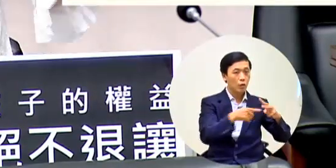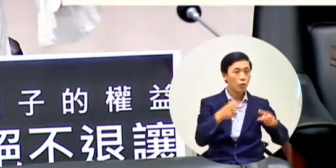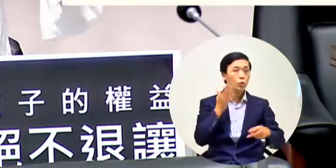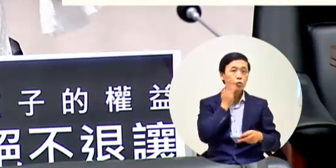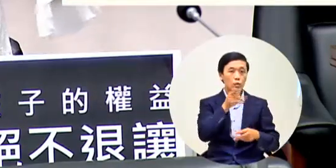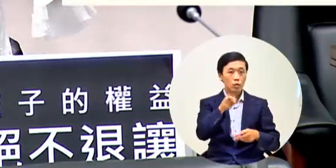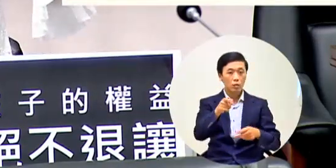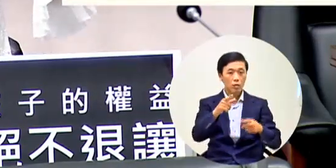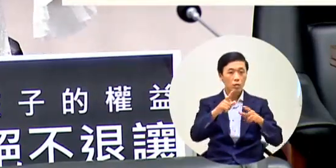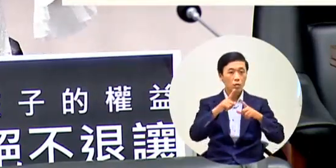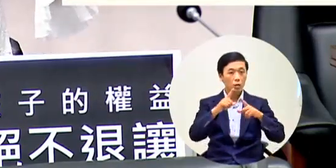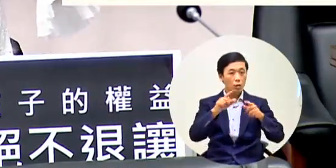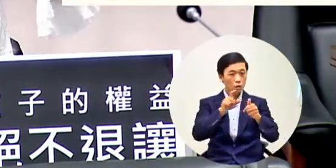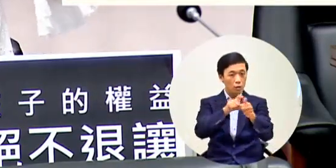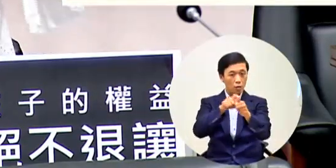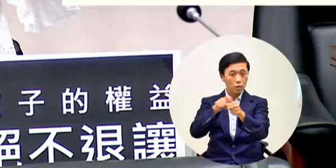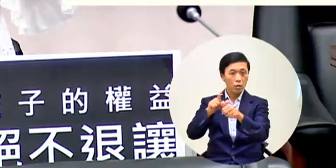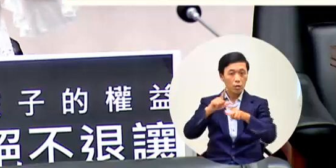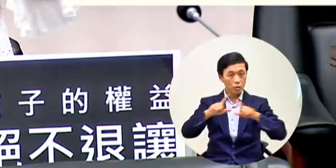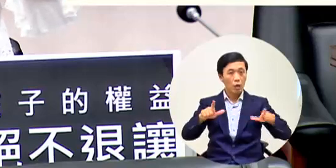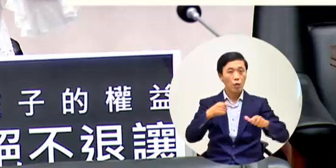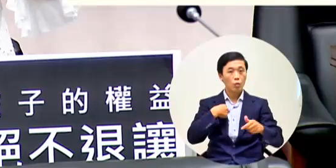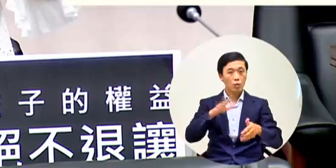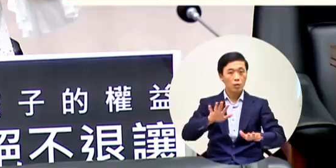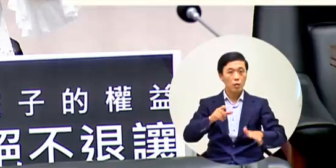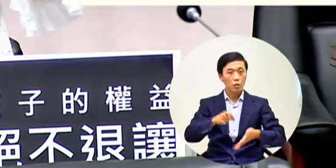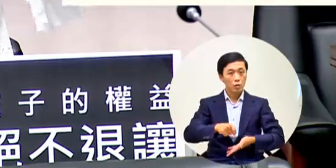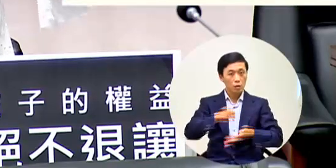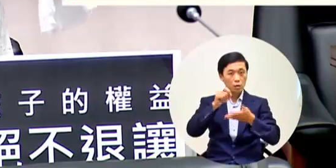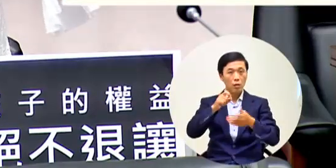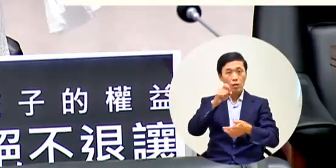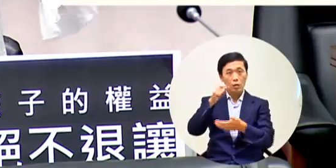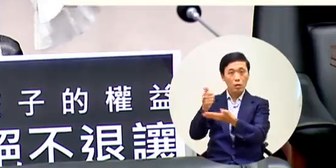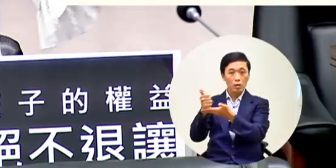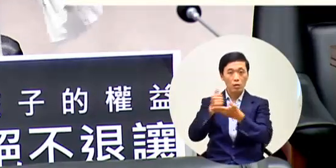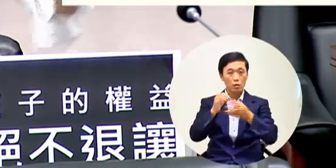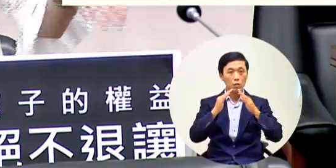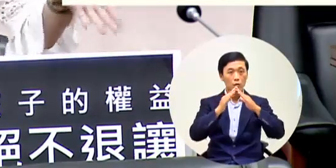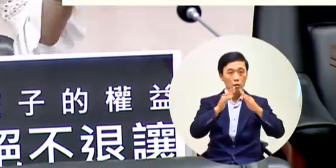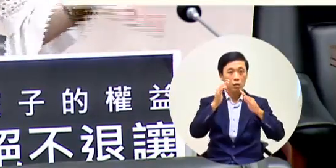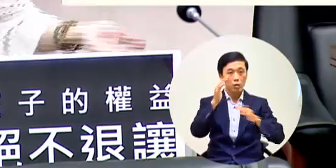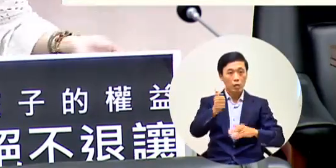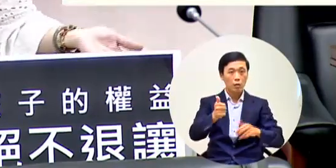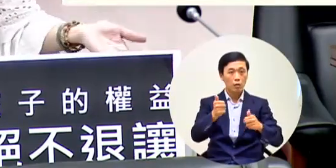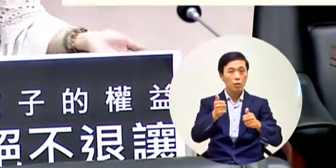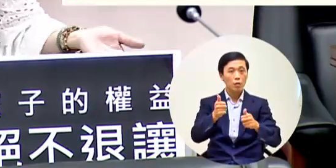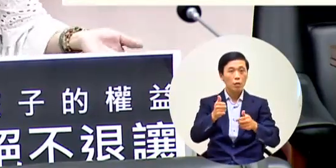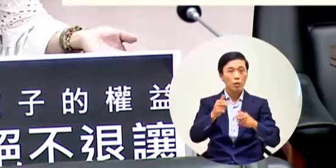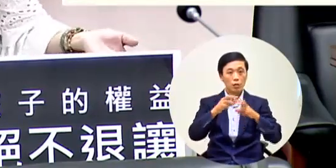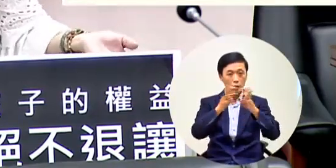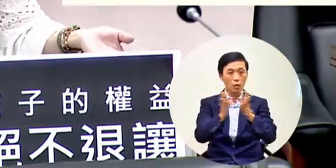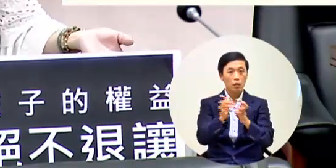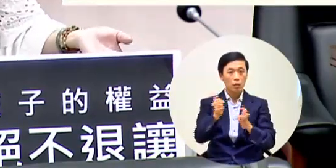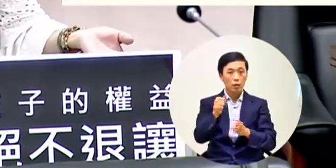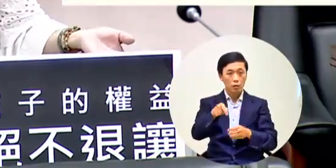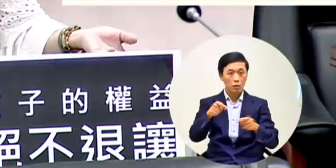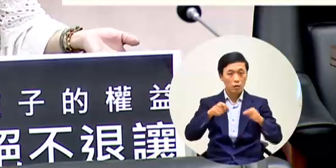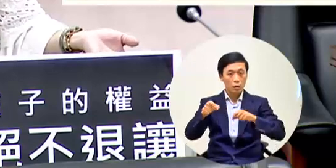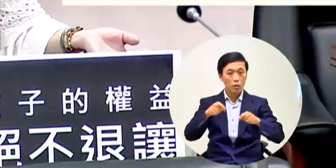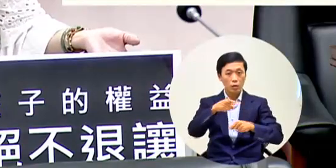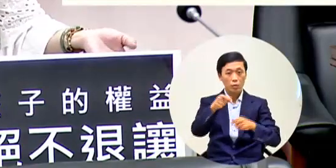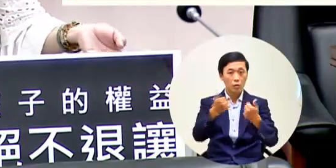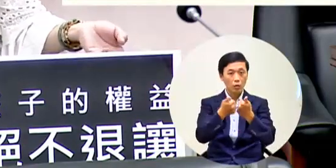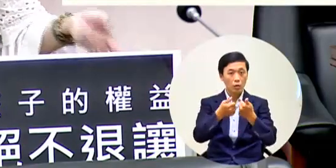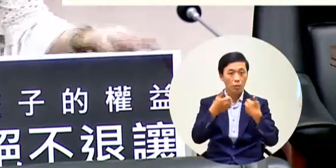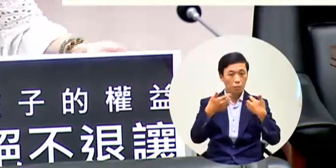议题，所以我今天特别提出来，请我们杨市长，这个案子是不是会后你们去讨论一下？当然，我想这个